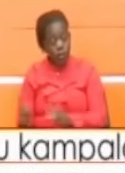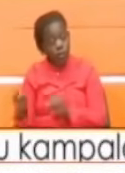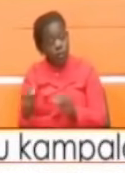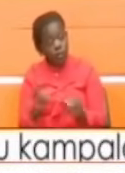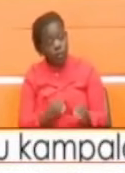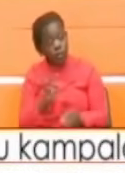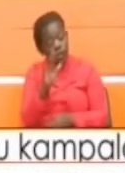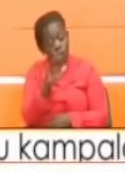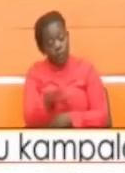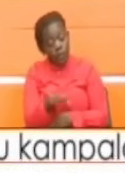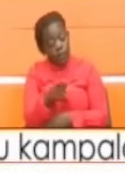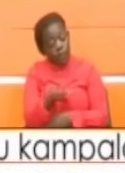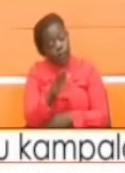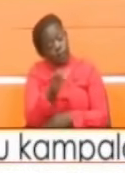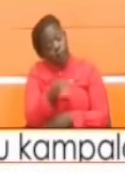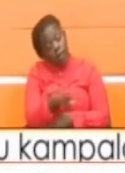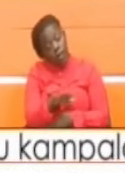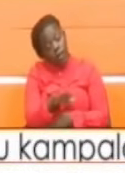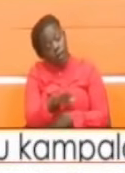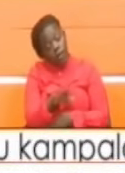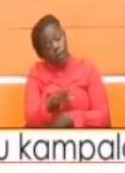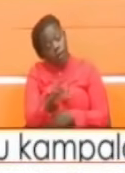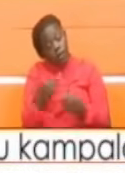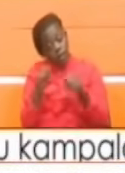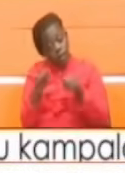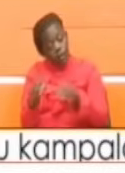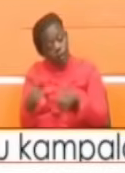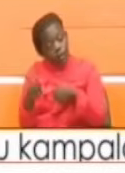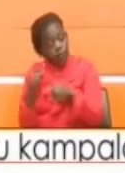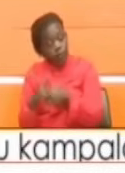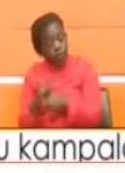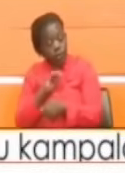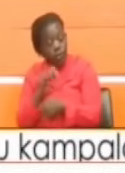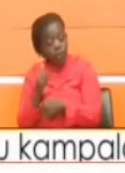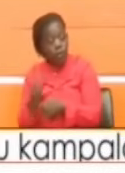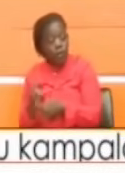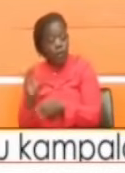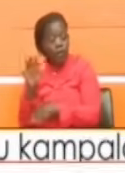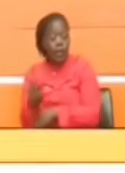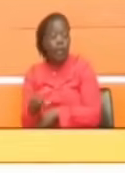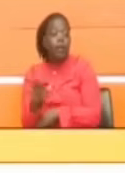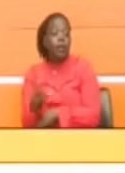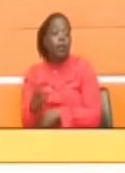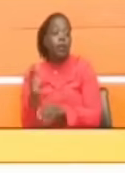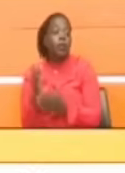ku masteji gaabwe tusobole okuwa space baganda baffe abatakisi kwato twetaaga.